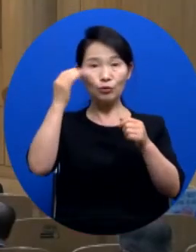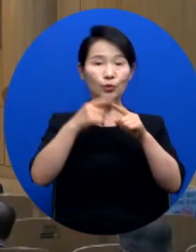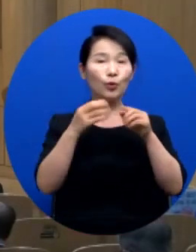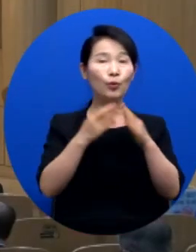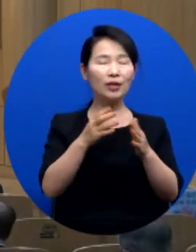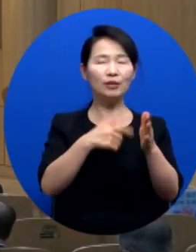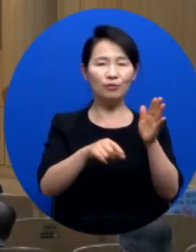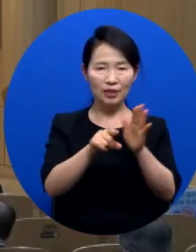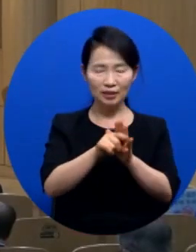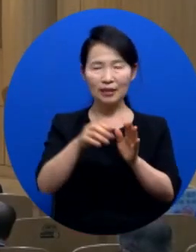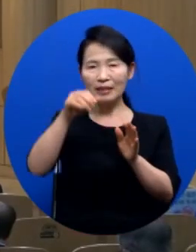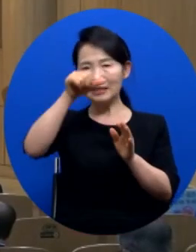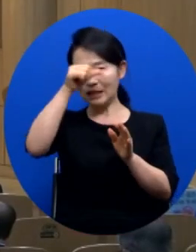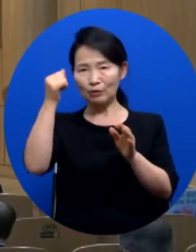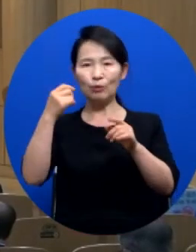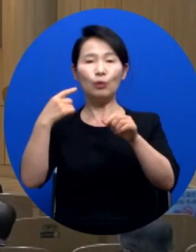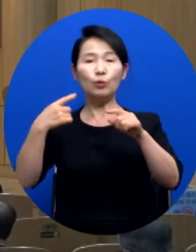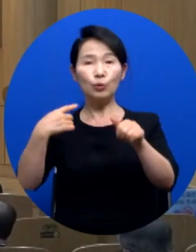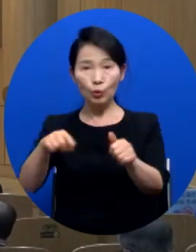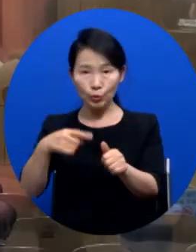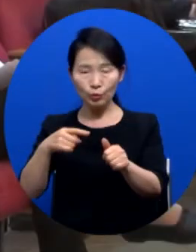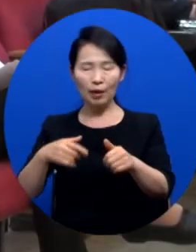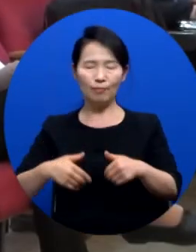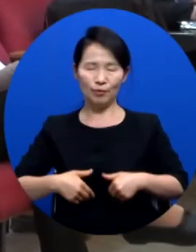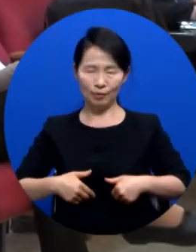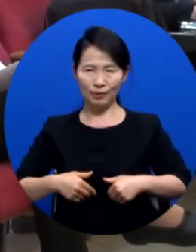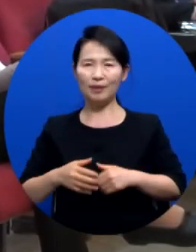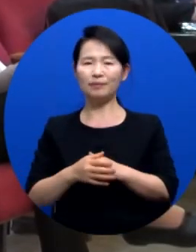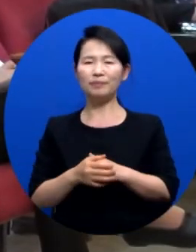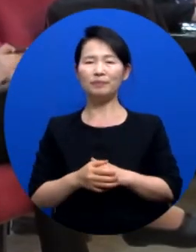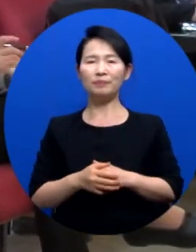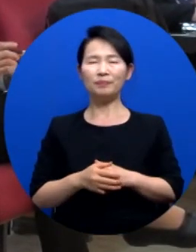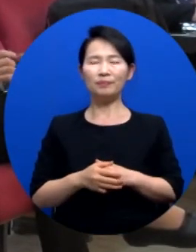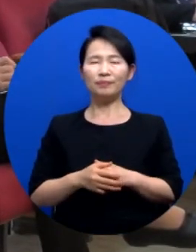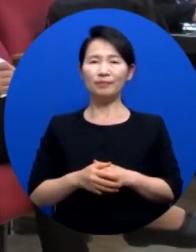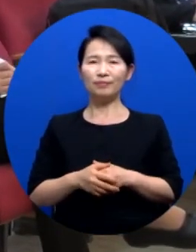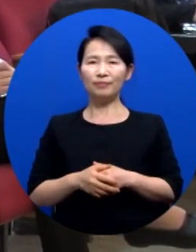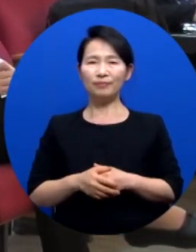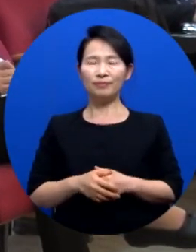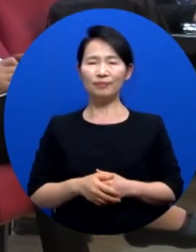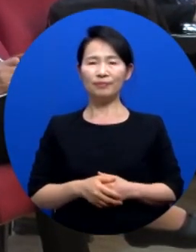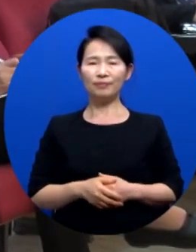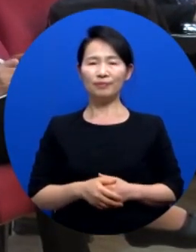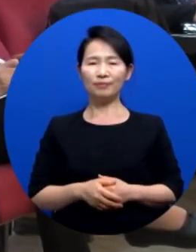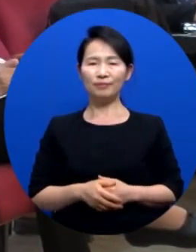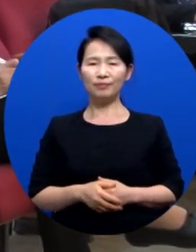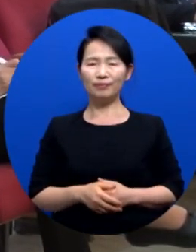교육의 필요성이 중요해지고 있습니다. CTS 뉴스 김인혜입니다.